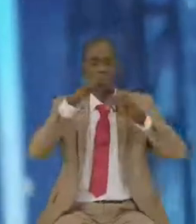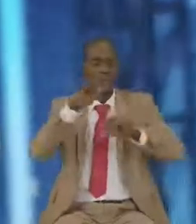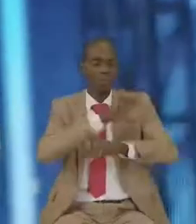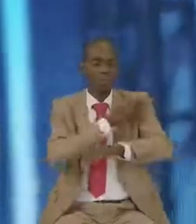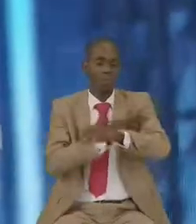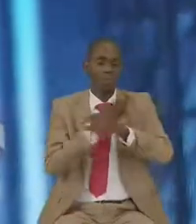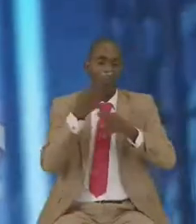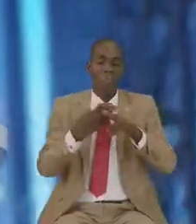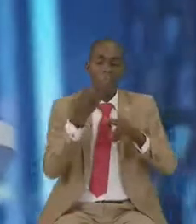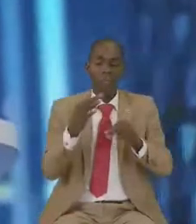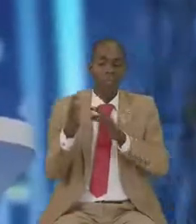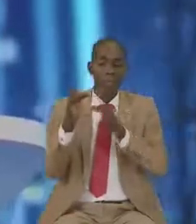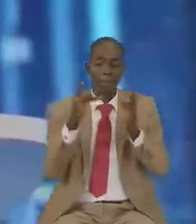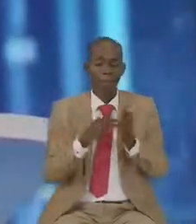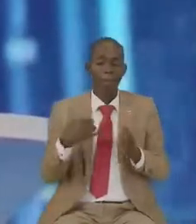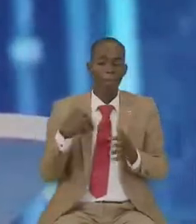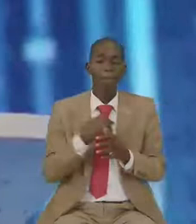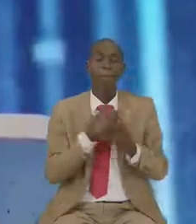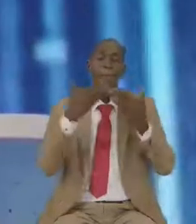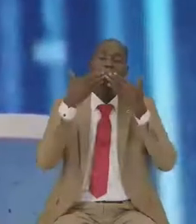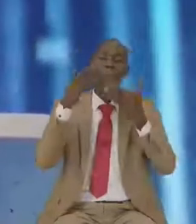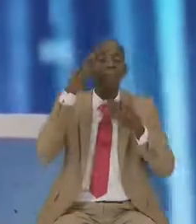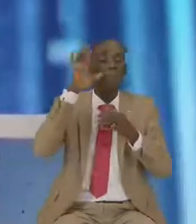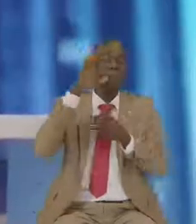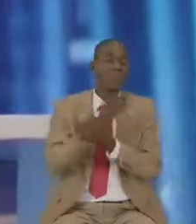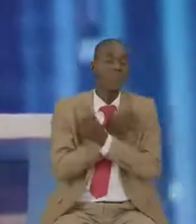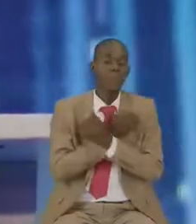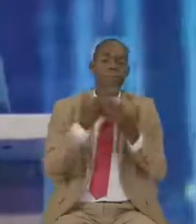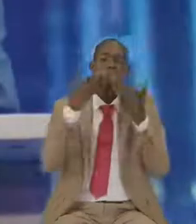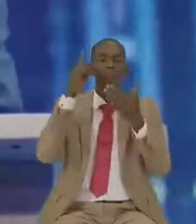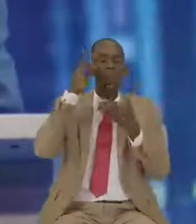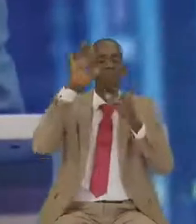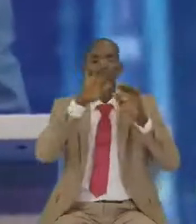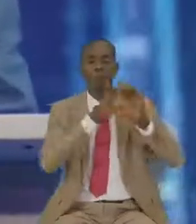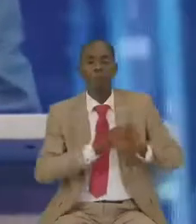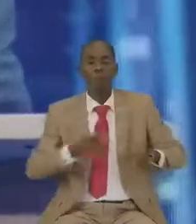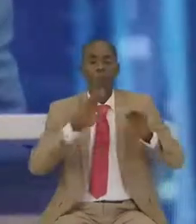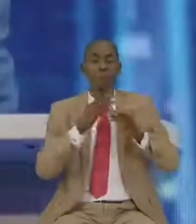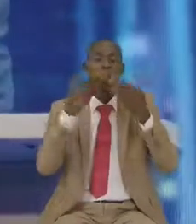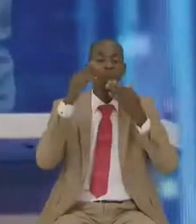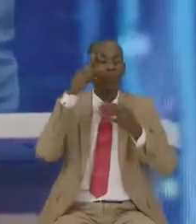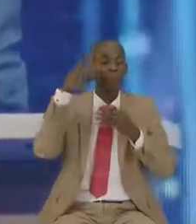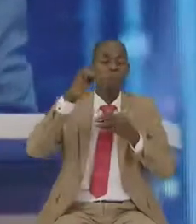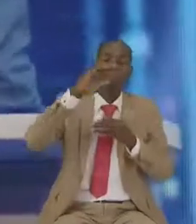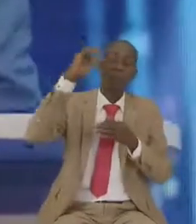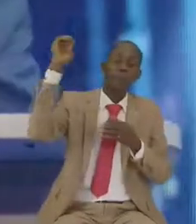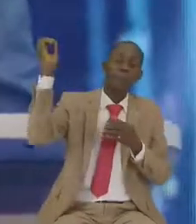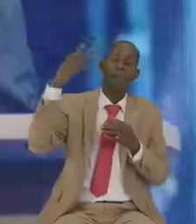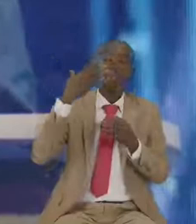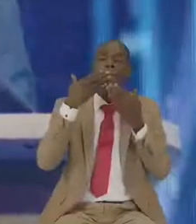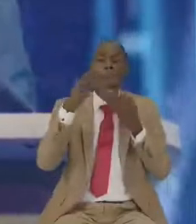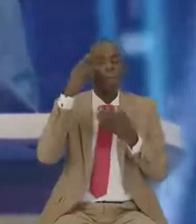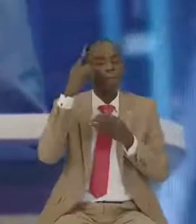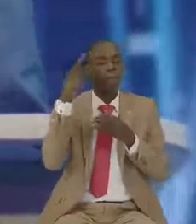transféré à ma vie. Je prie pour vous maintenant, Père au nom puissant de Jésus, nous te remercions pour ton amour, pour ta